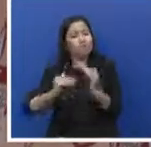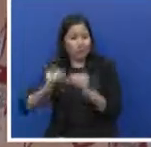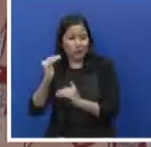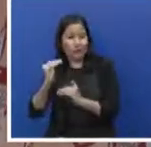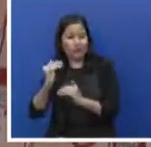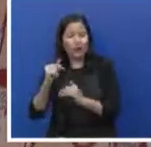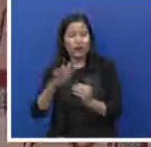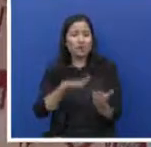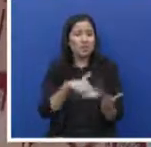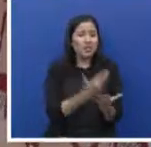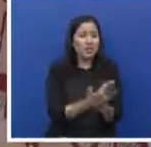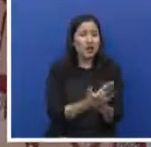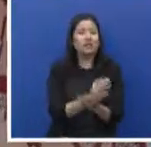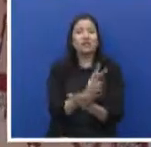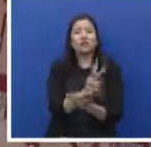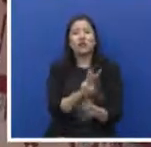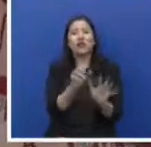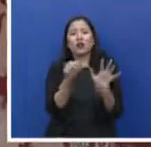1.359.834 dan meninggal dunia